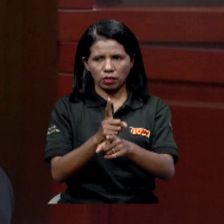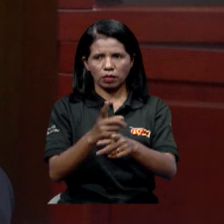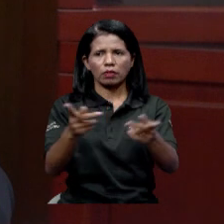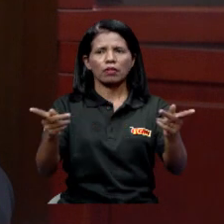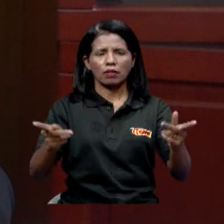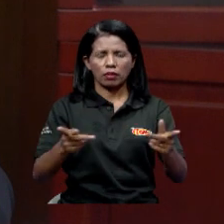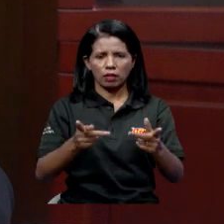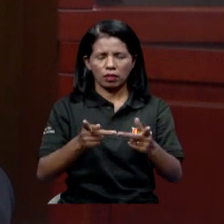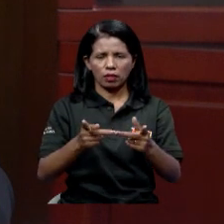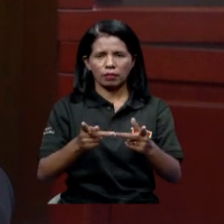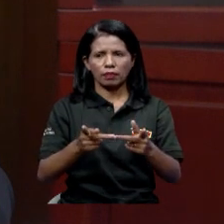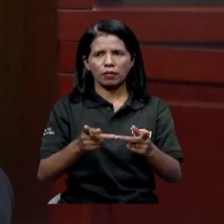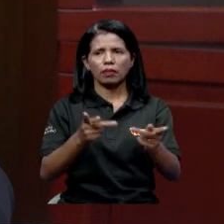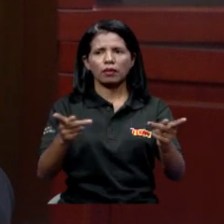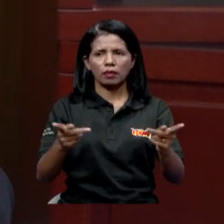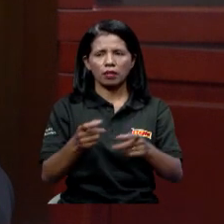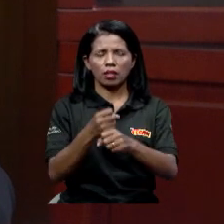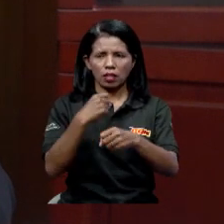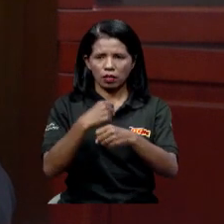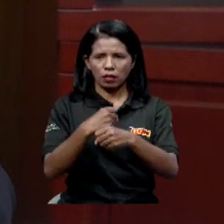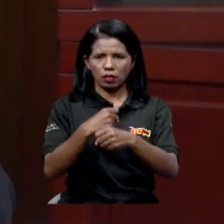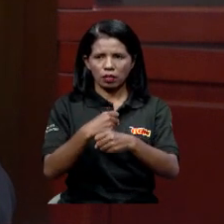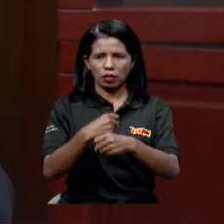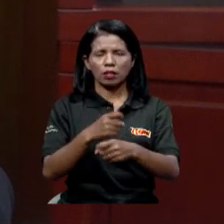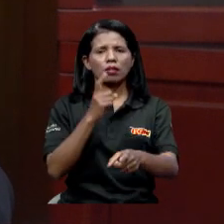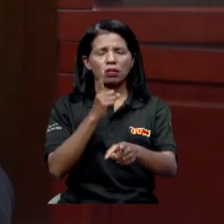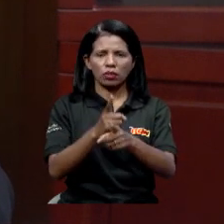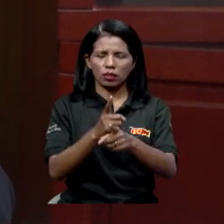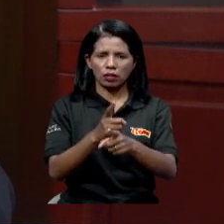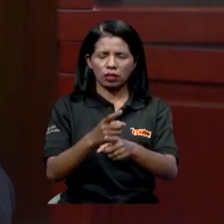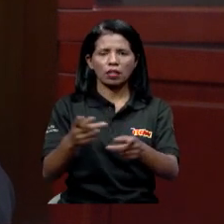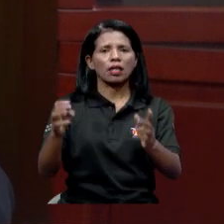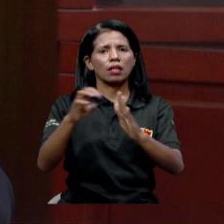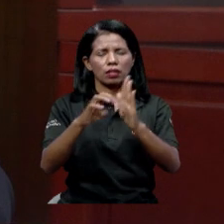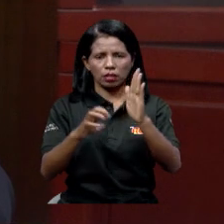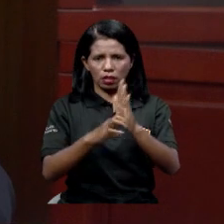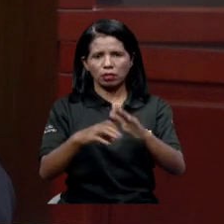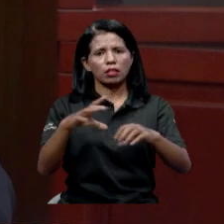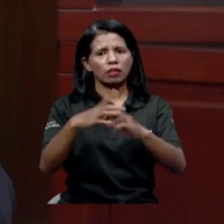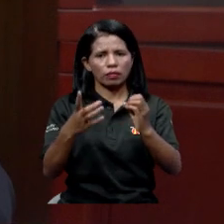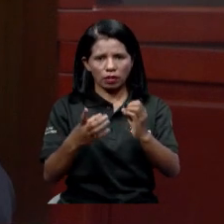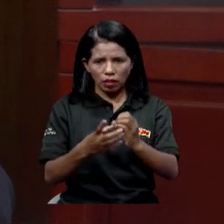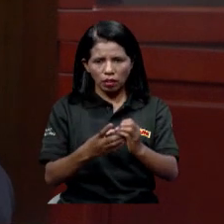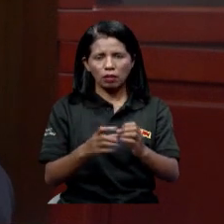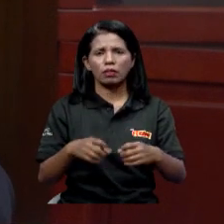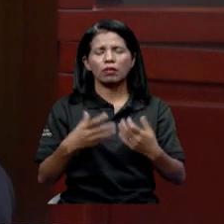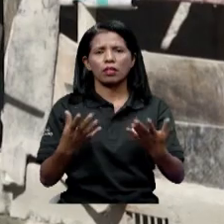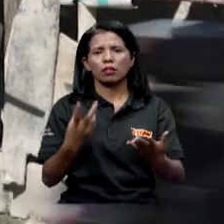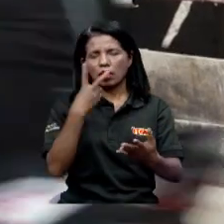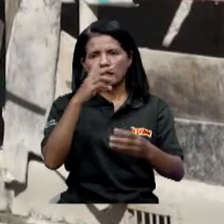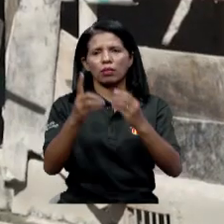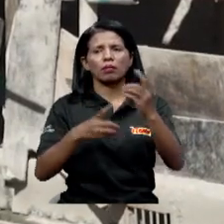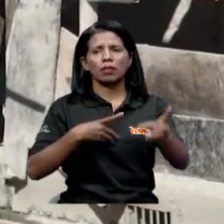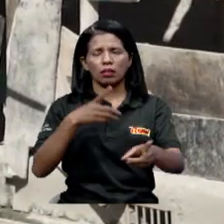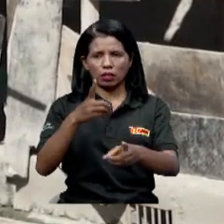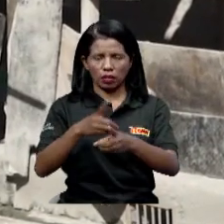den we mak ni ma ni halo ti atro tarne rai ni ni andunika e rai sta dunia per depois it bele definisaun ba diri tune